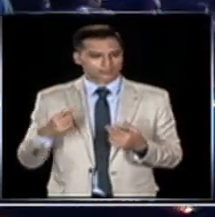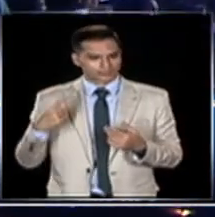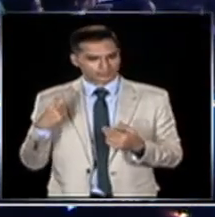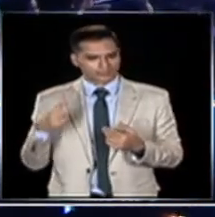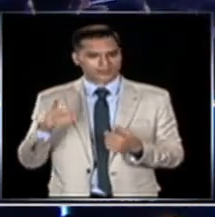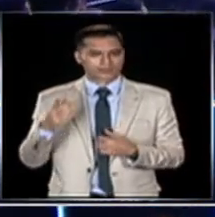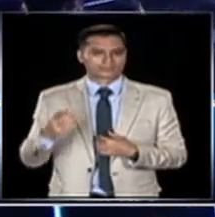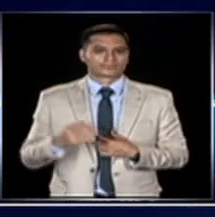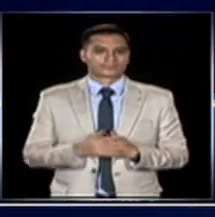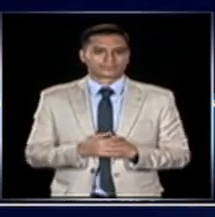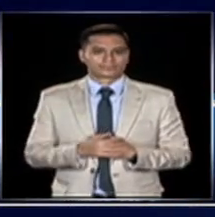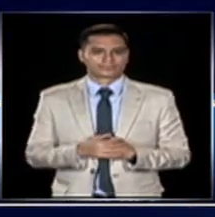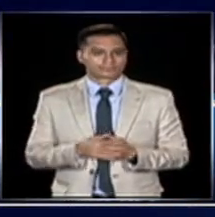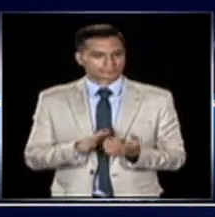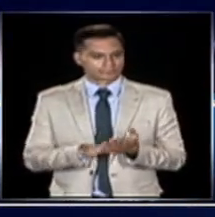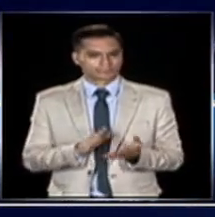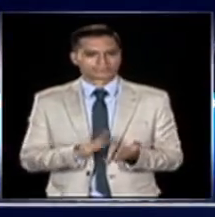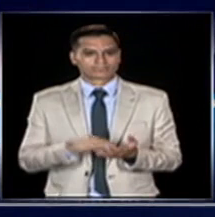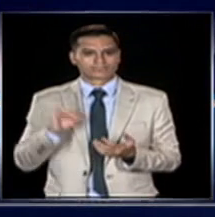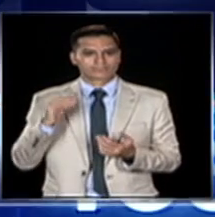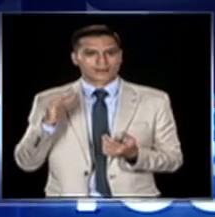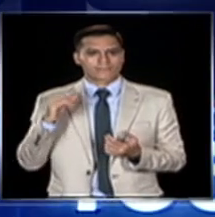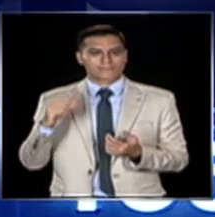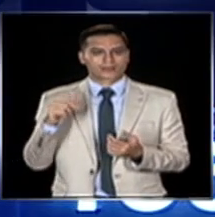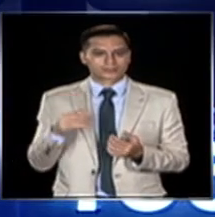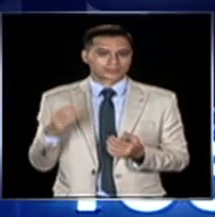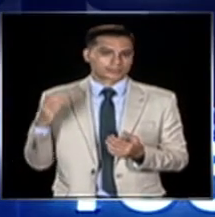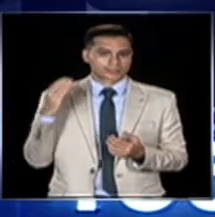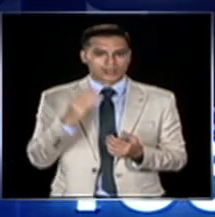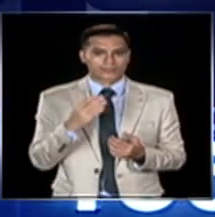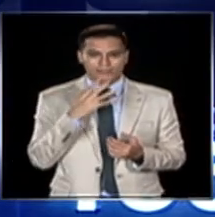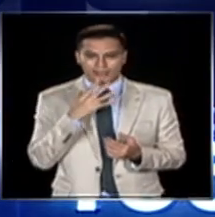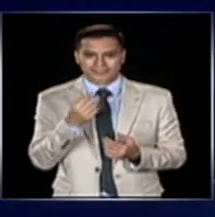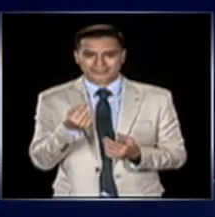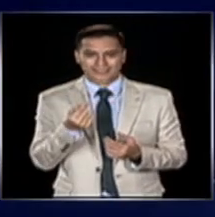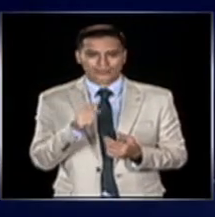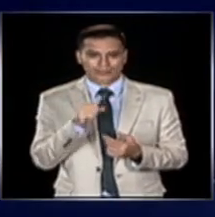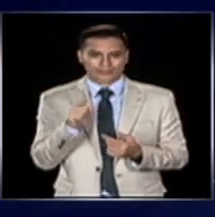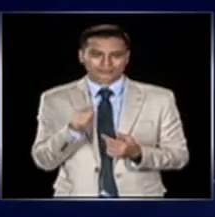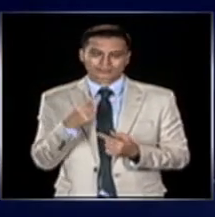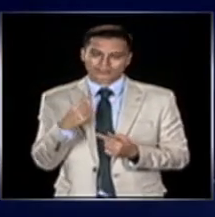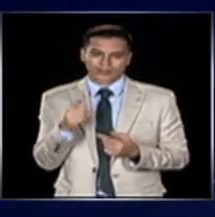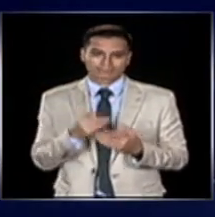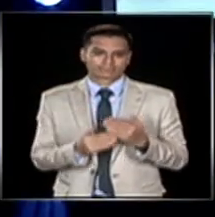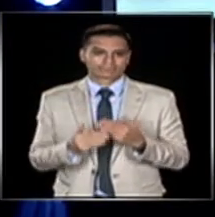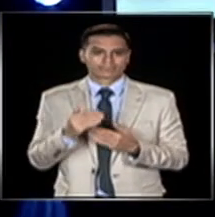برافو عليك يا محمد، جاوبته في 5 ثواني غيرت النتيجة